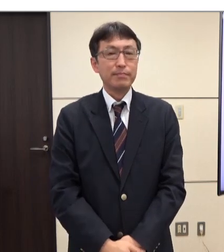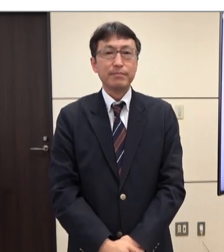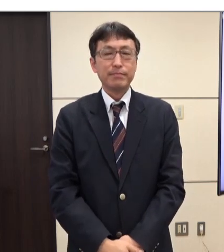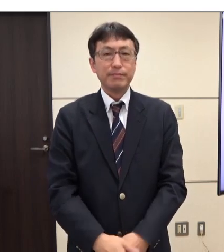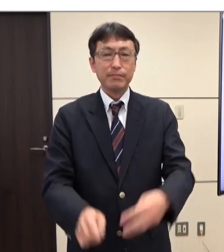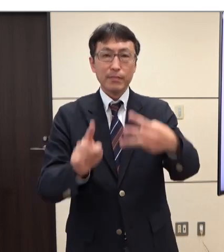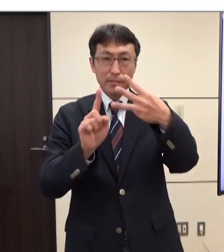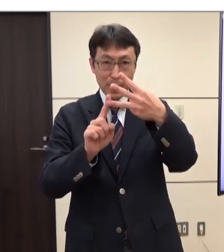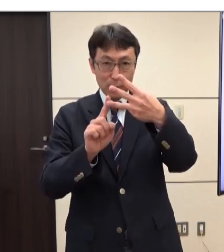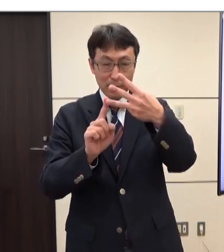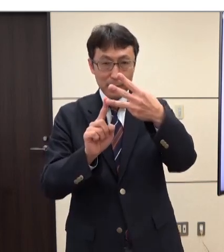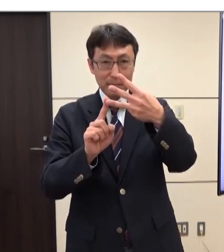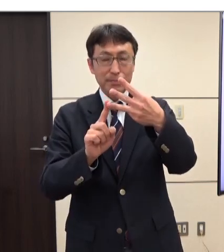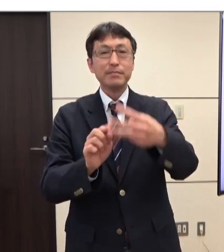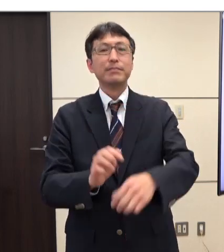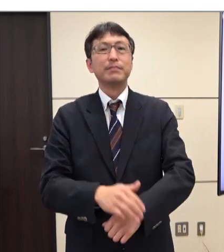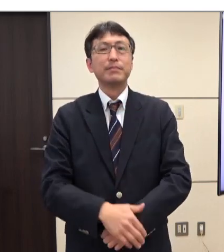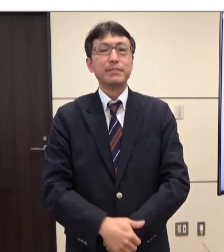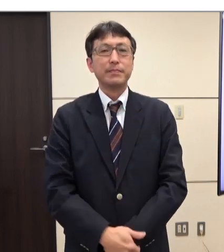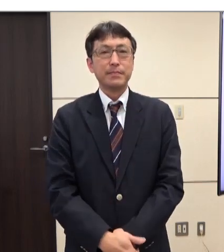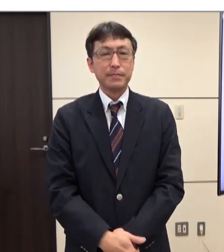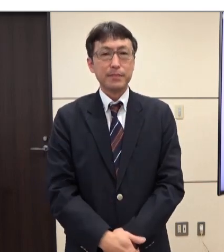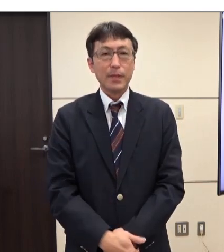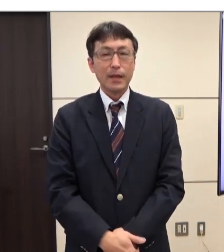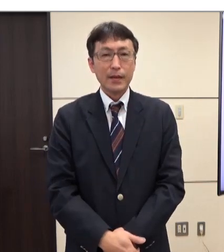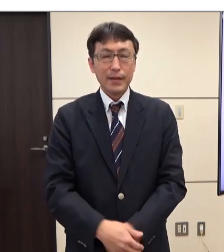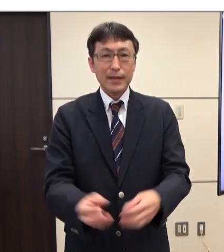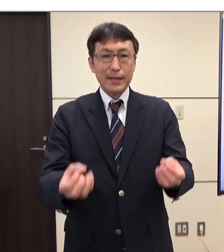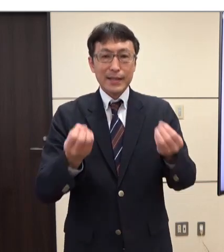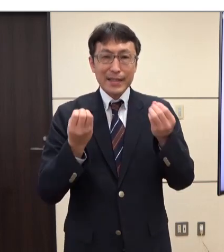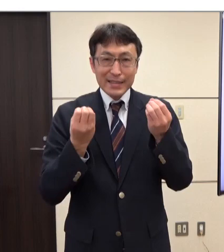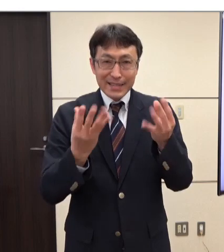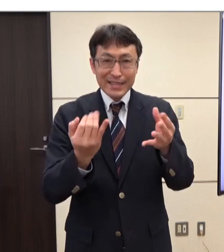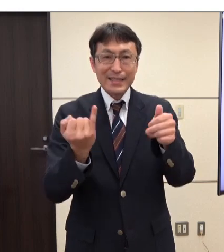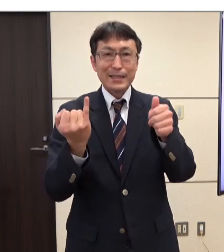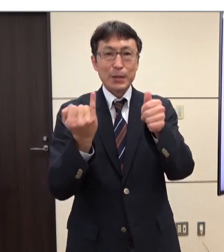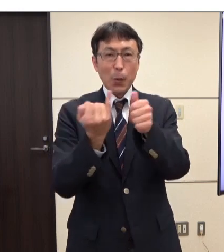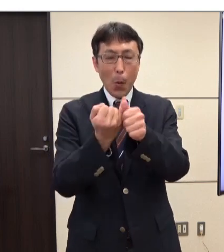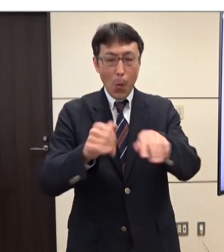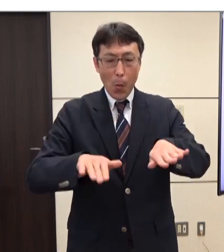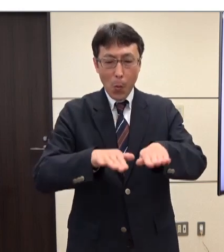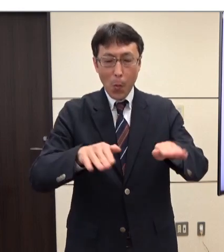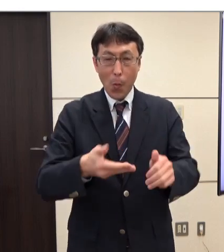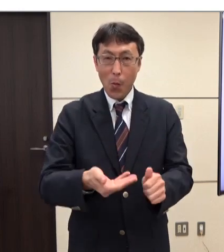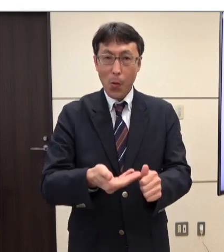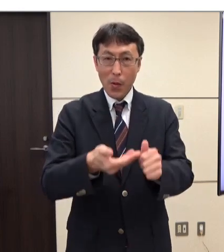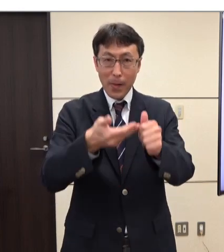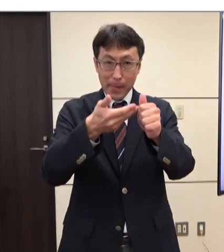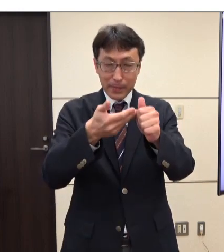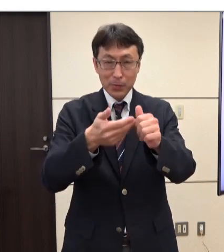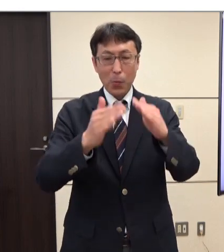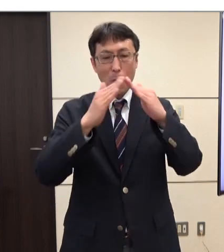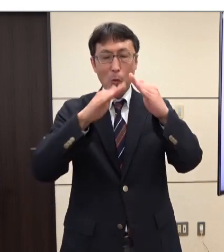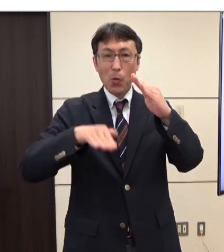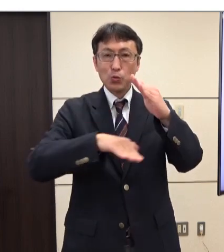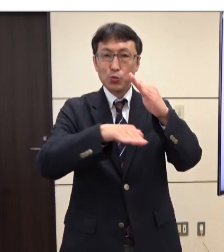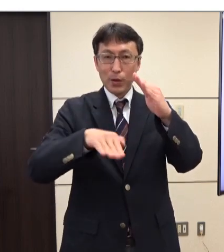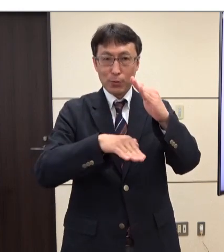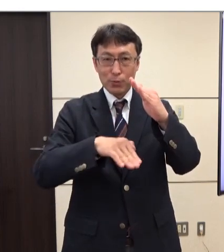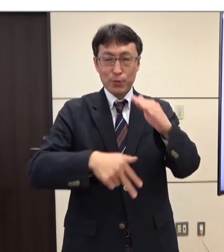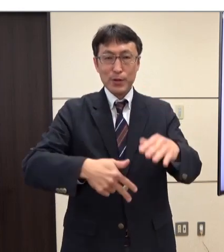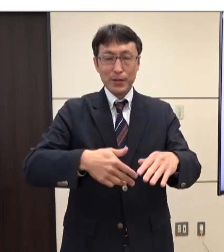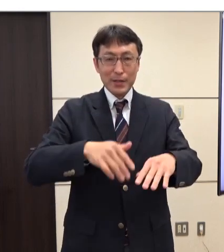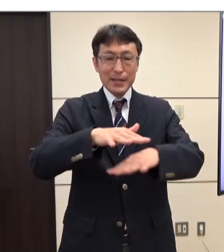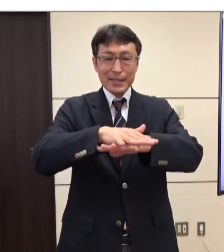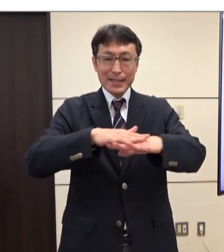3点目になります。新婚子育て住宅として市営住宅を活用するというもの